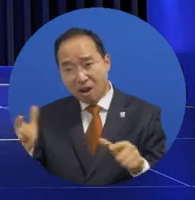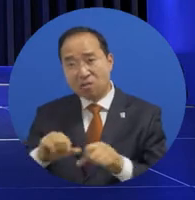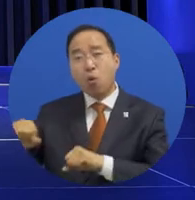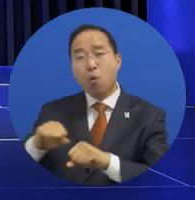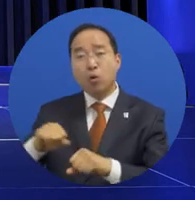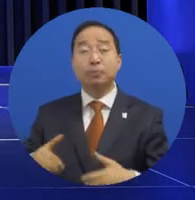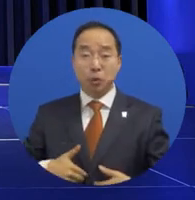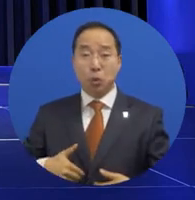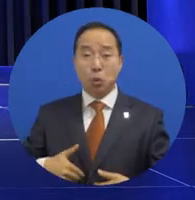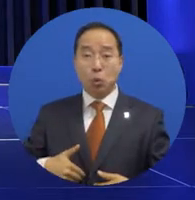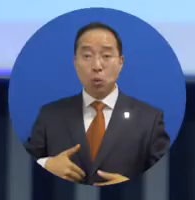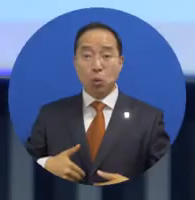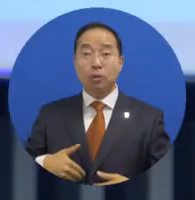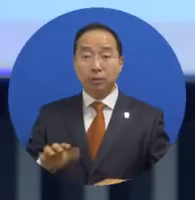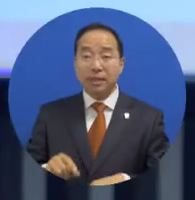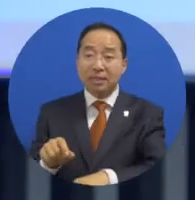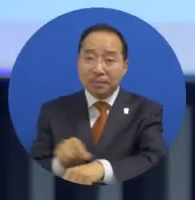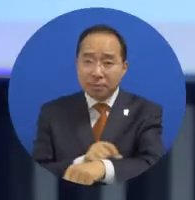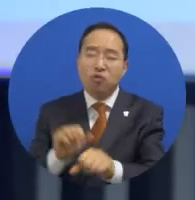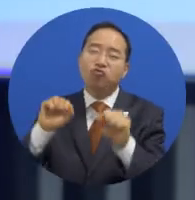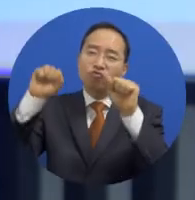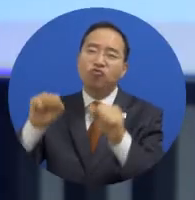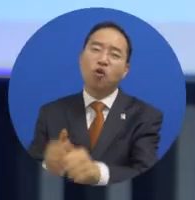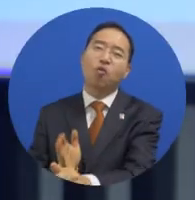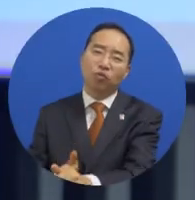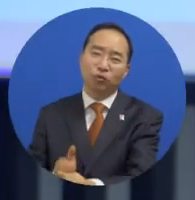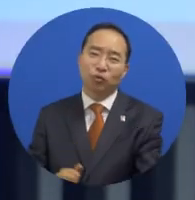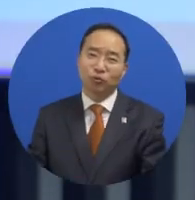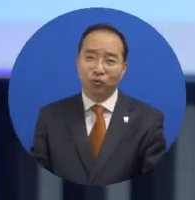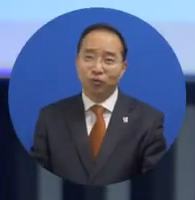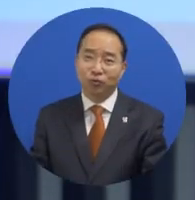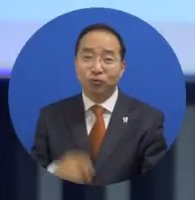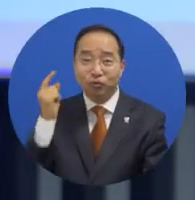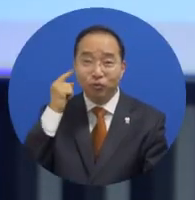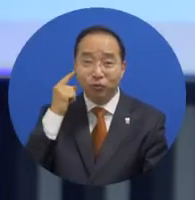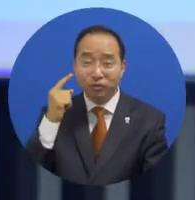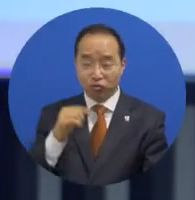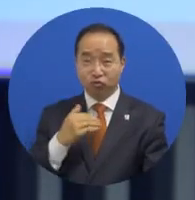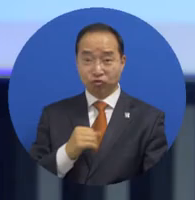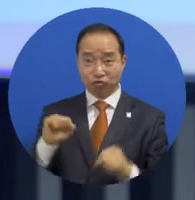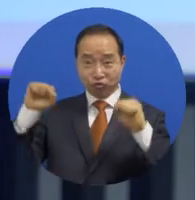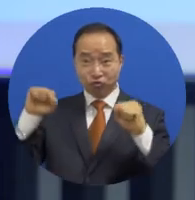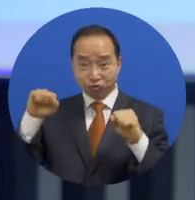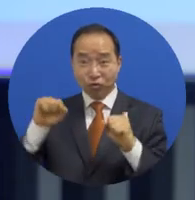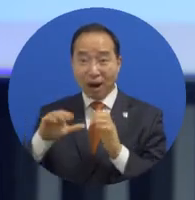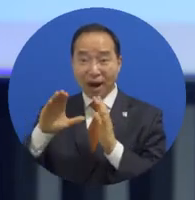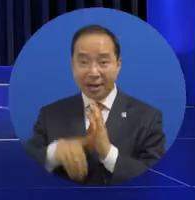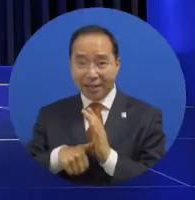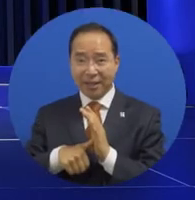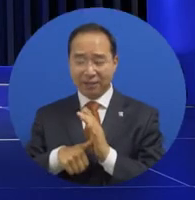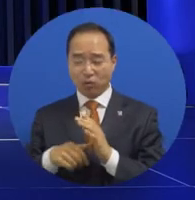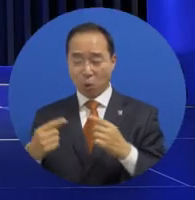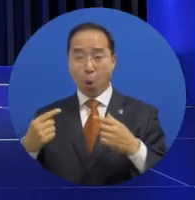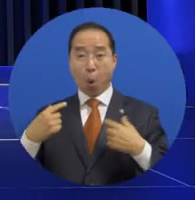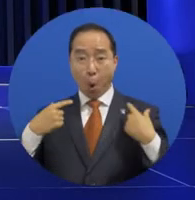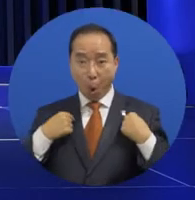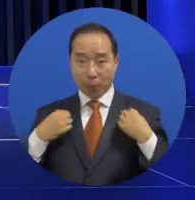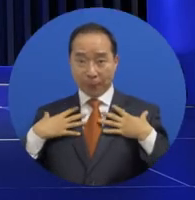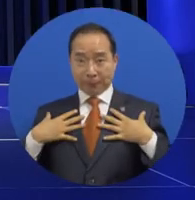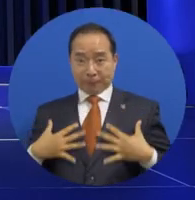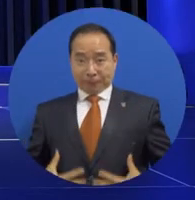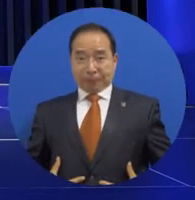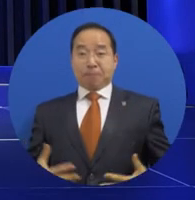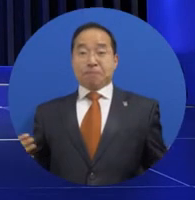다양한 어떤 활동이 필요한데 저는 특별히 운동을 하라고 권하고 싶은 건요 뭐냐면 운동을 할 때는 유니폼을